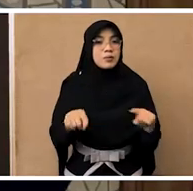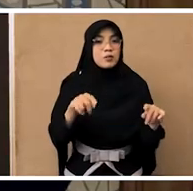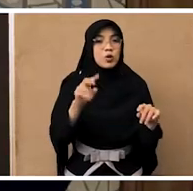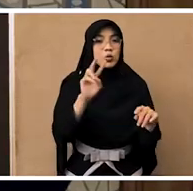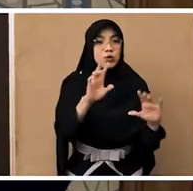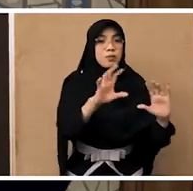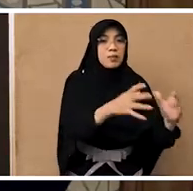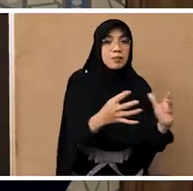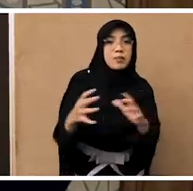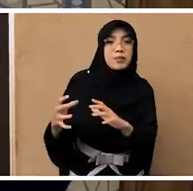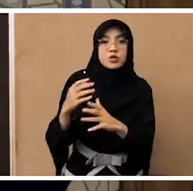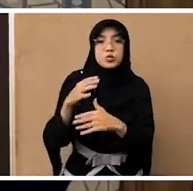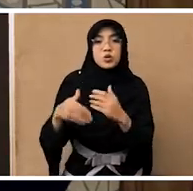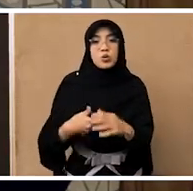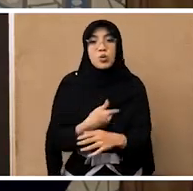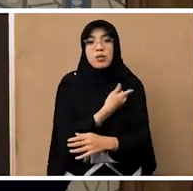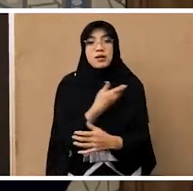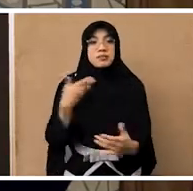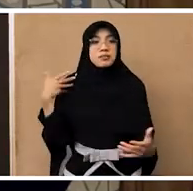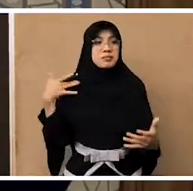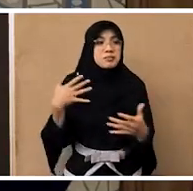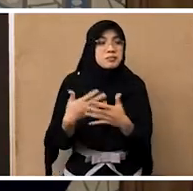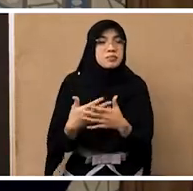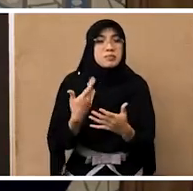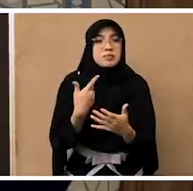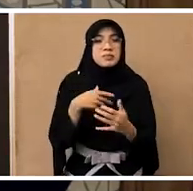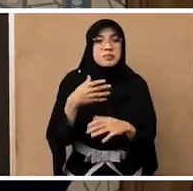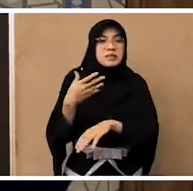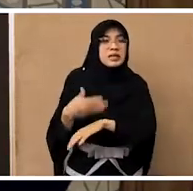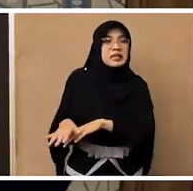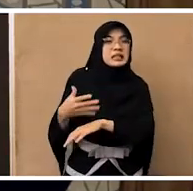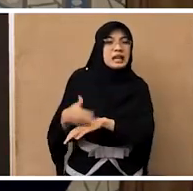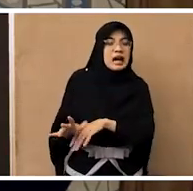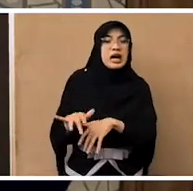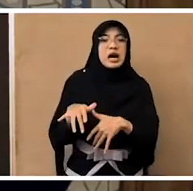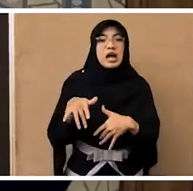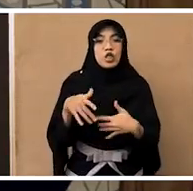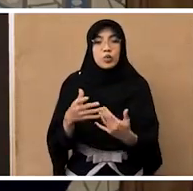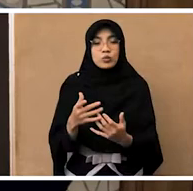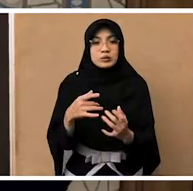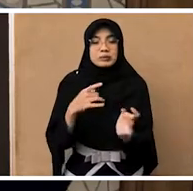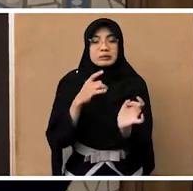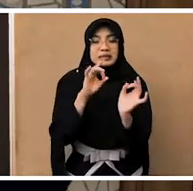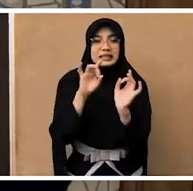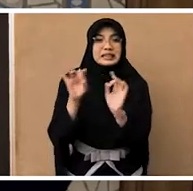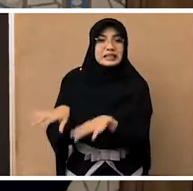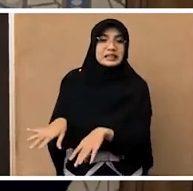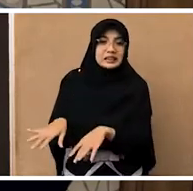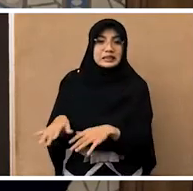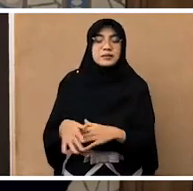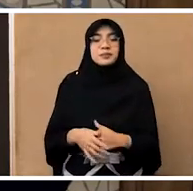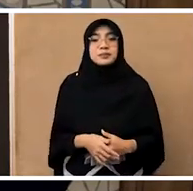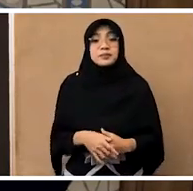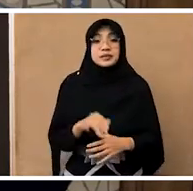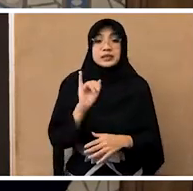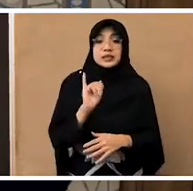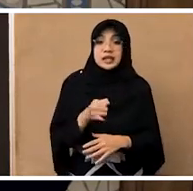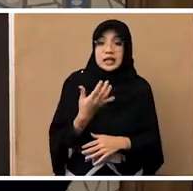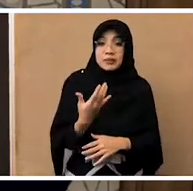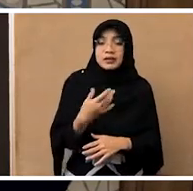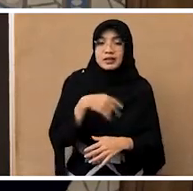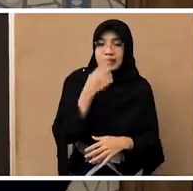ini pun menjadi korban selama ini apa penghinaan dan juga kebencian begitu ya begitu Jadi